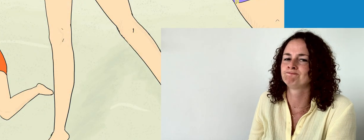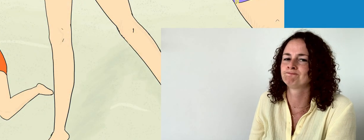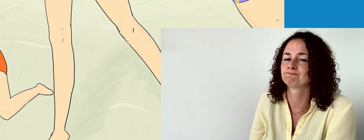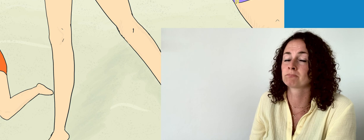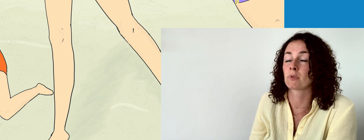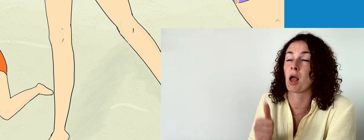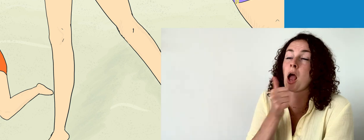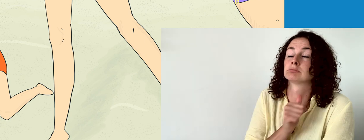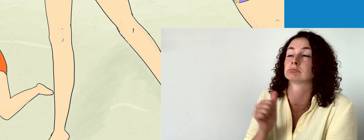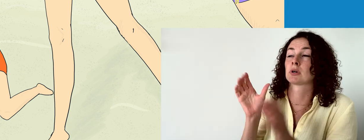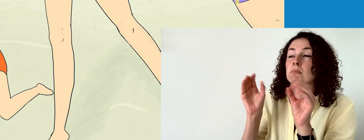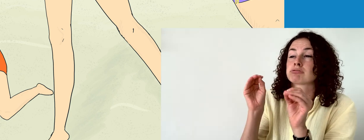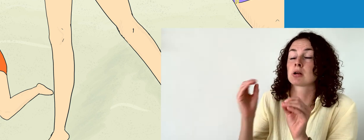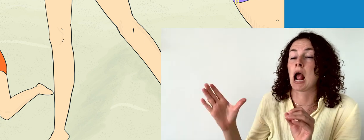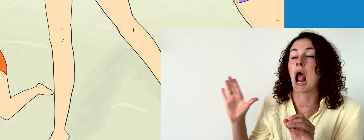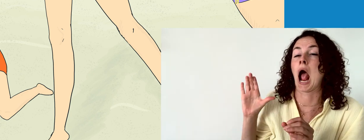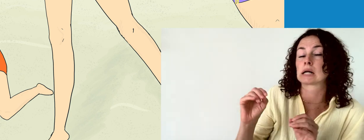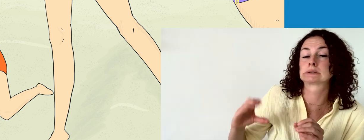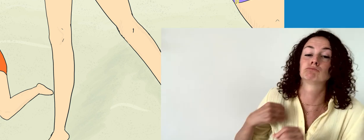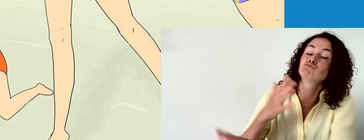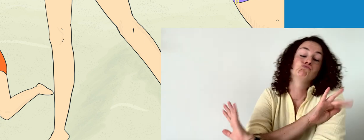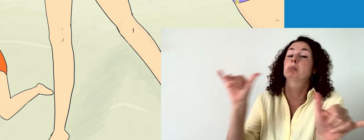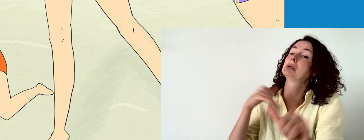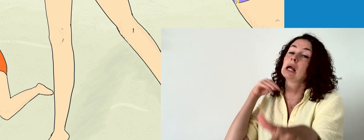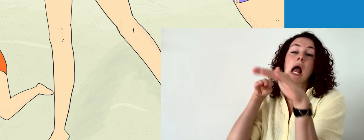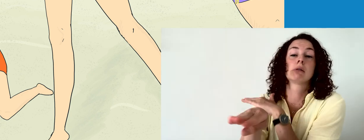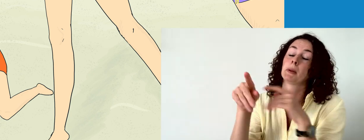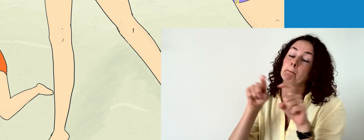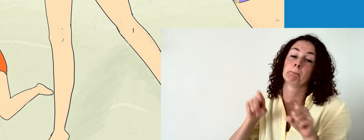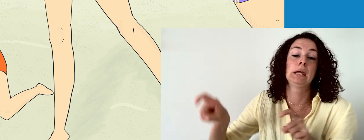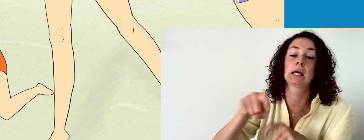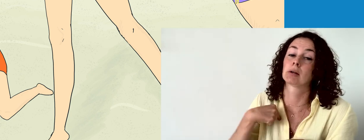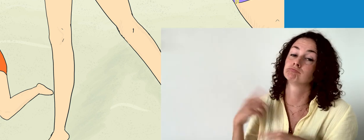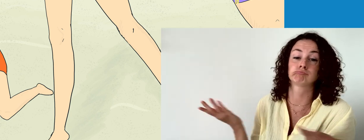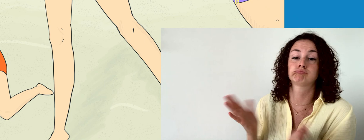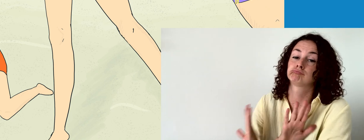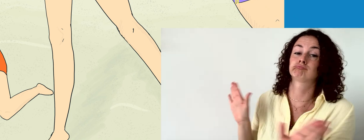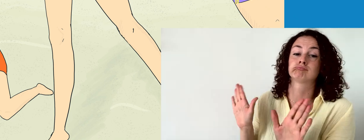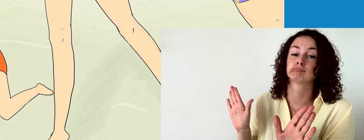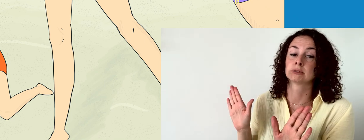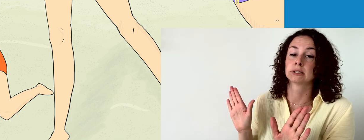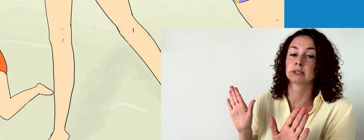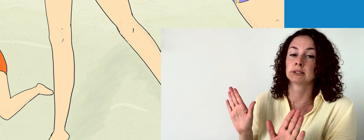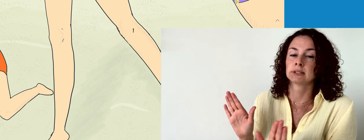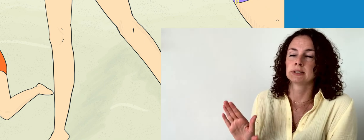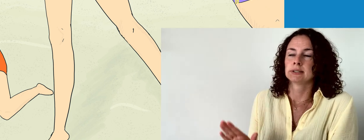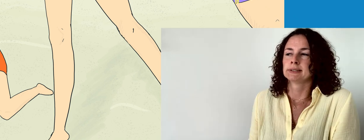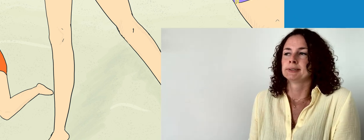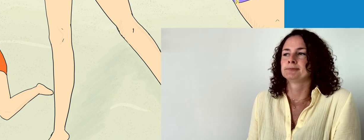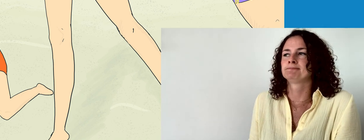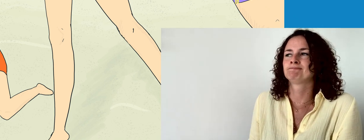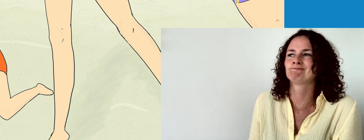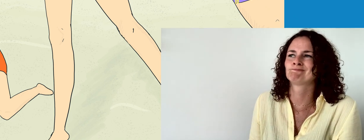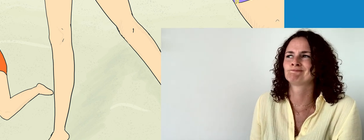Mama zucht Als die krabben bijten Dan ga ik nooit meer het meer in